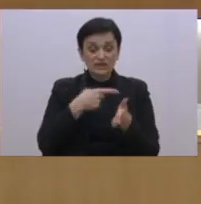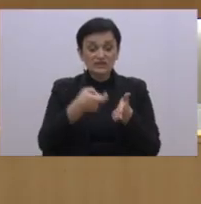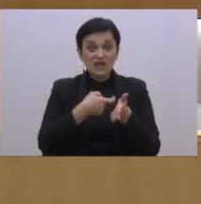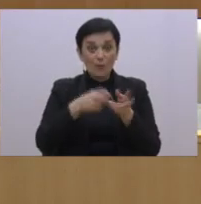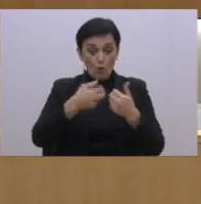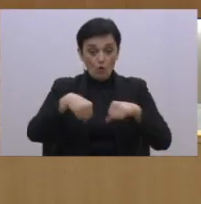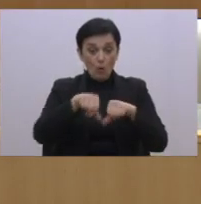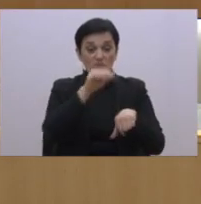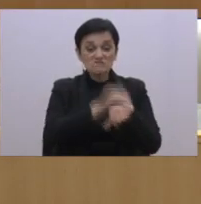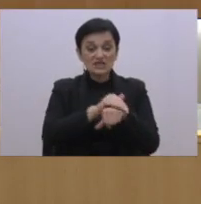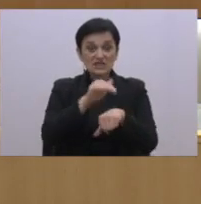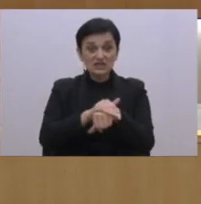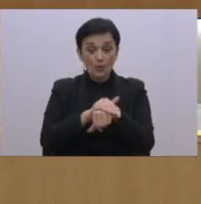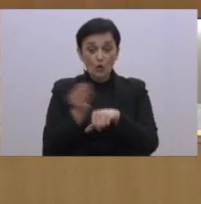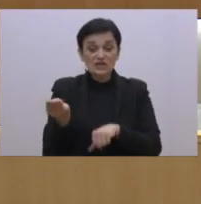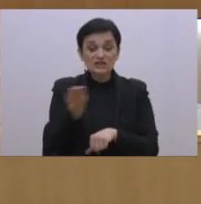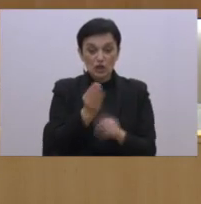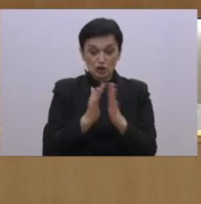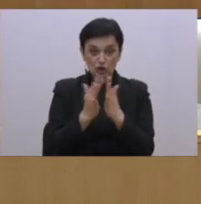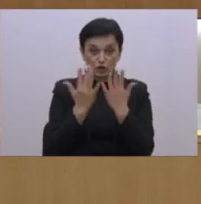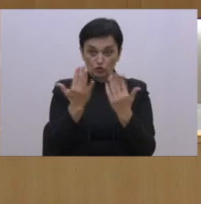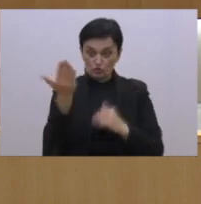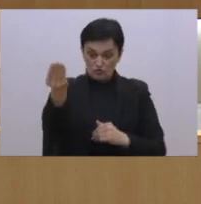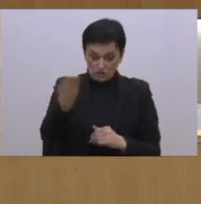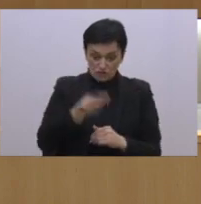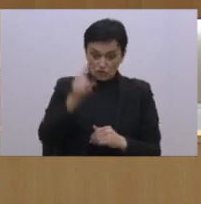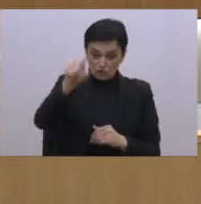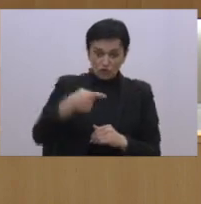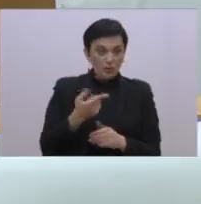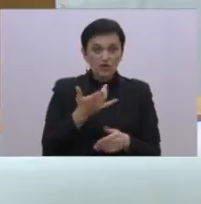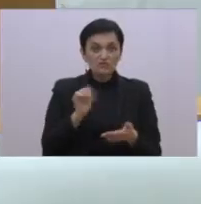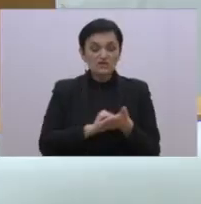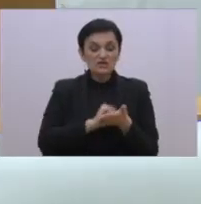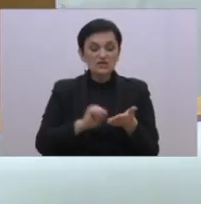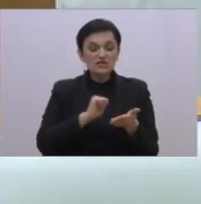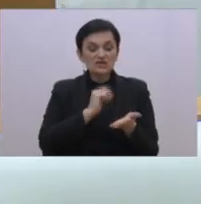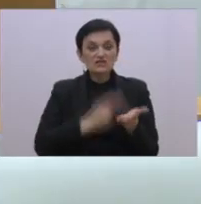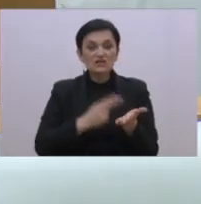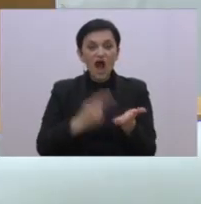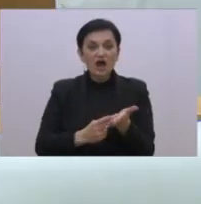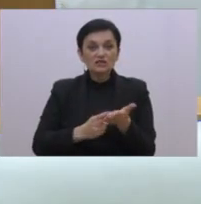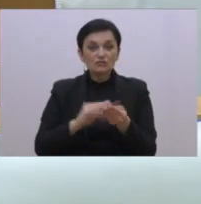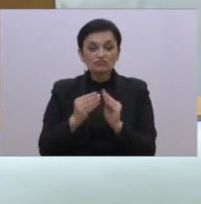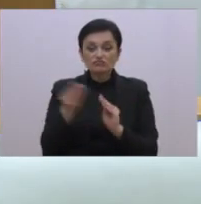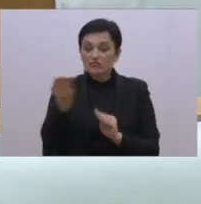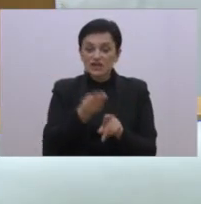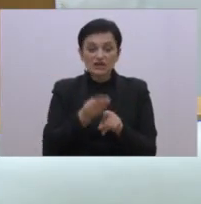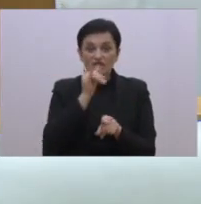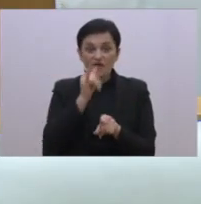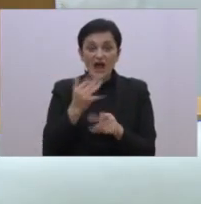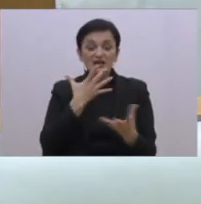კომისია მტკიცებულებების წარდგენა ითხოვა, ვერანაირი დასაბუთებული პრეტენზია ვერ იქნა წარმოდგენილი. მთელი ეს